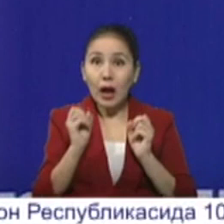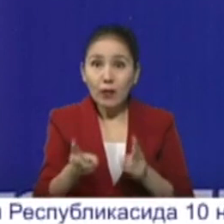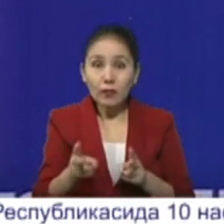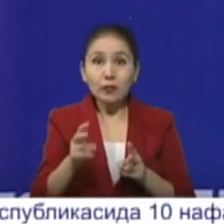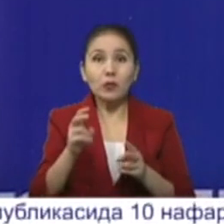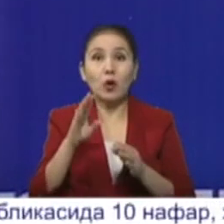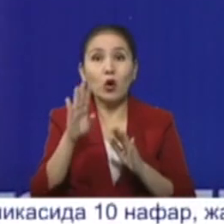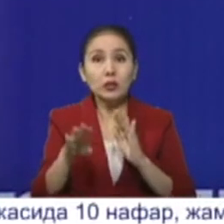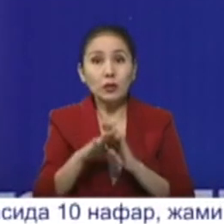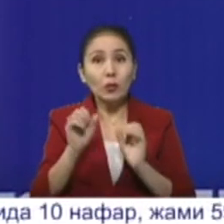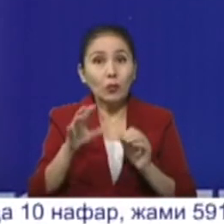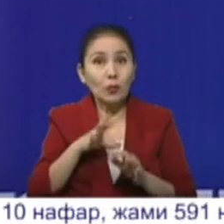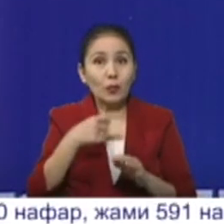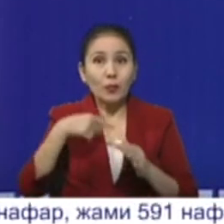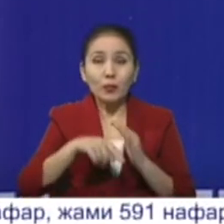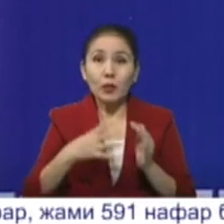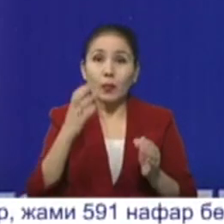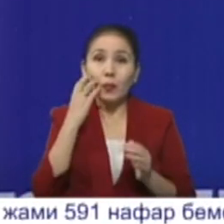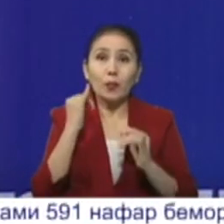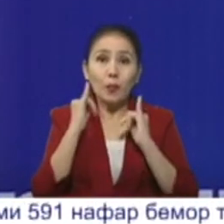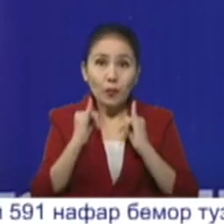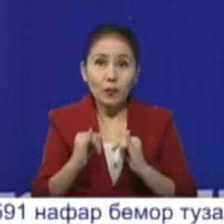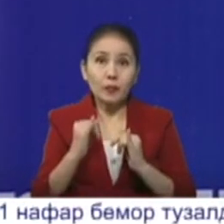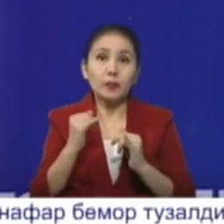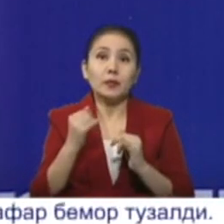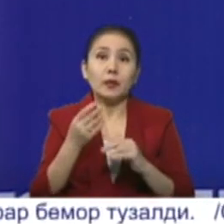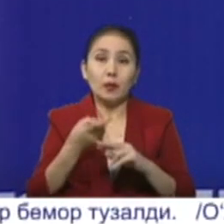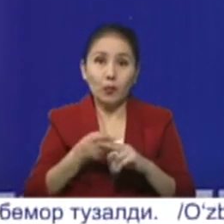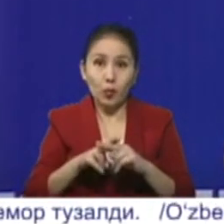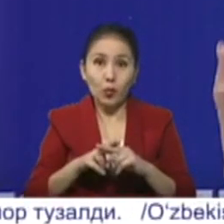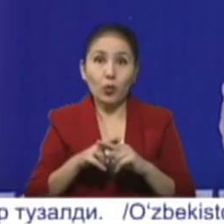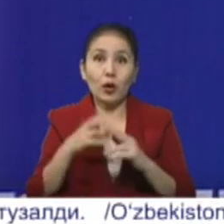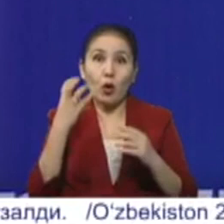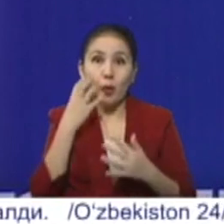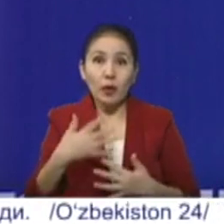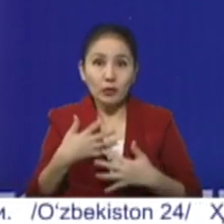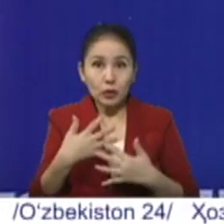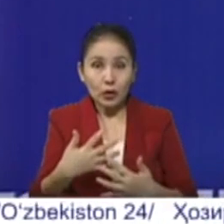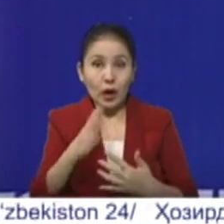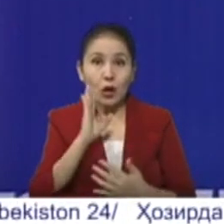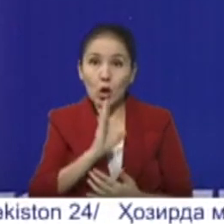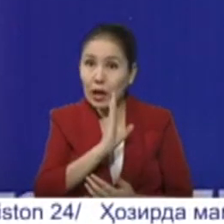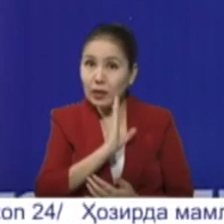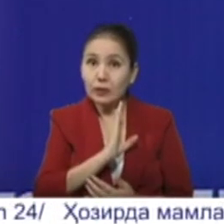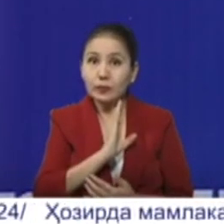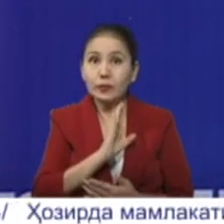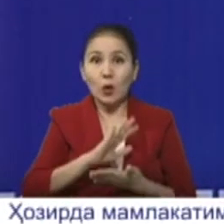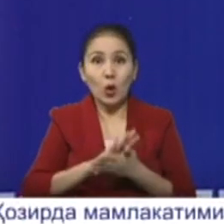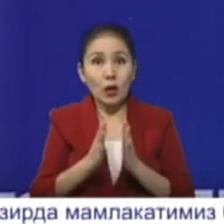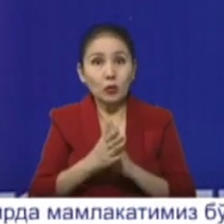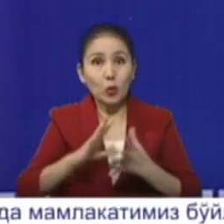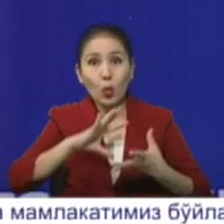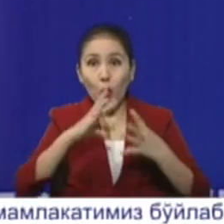bo'lsa. Biz har doim homilador ayolni oladigan bo'lsak, homila hamda homilador ayolni holatini,